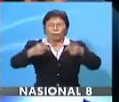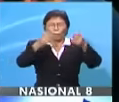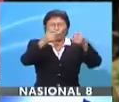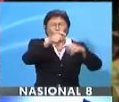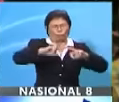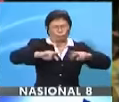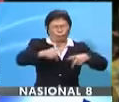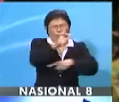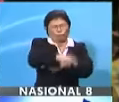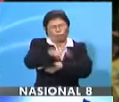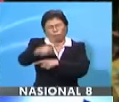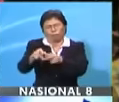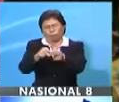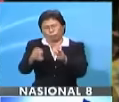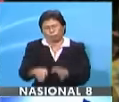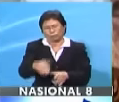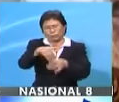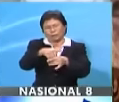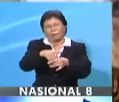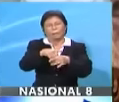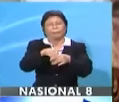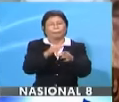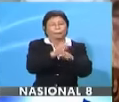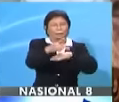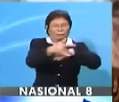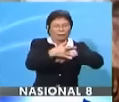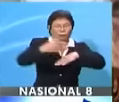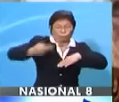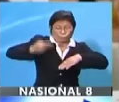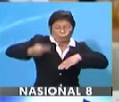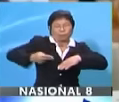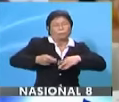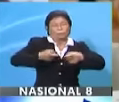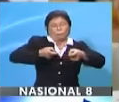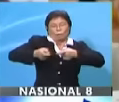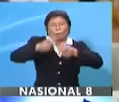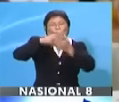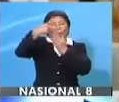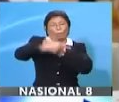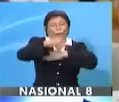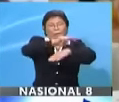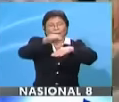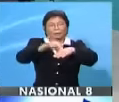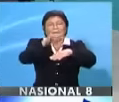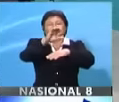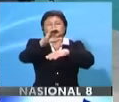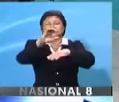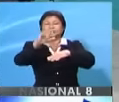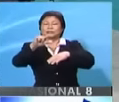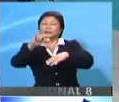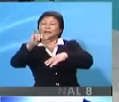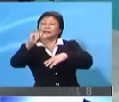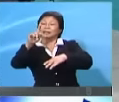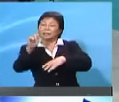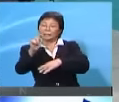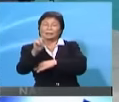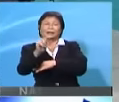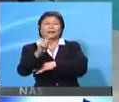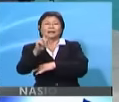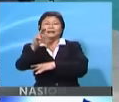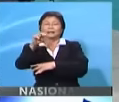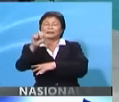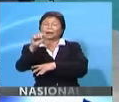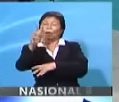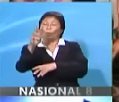ramai usahawan dalam bidang teknologi hijau. Menurut penyelaras program nasional CGIP, Muhammad Nawawi